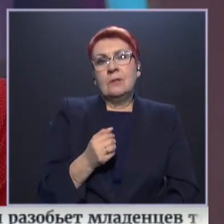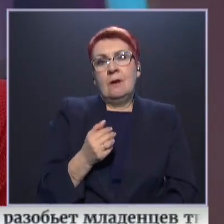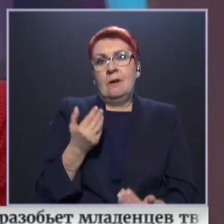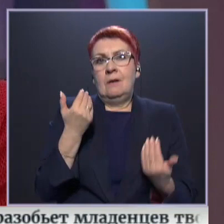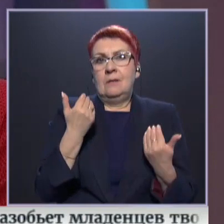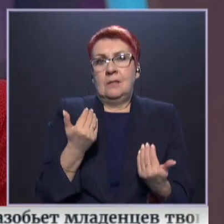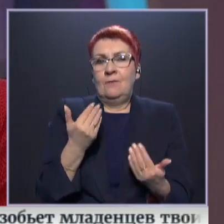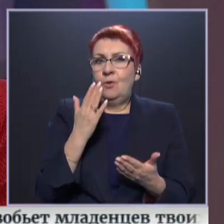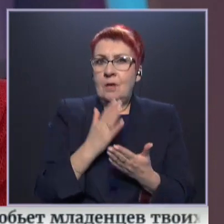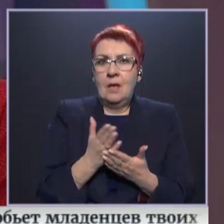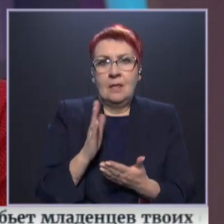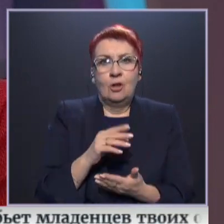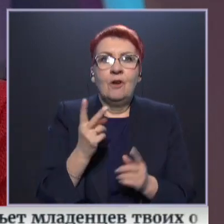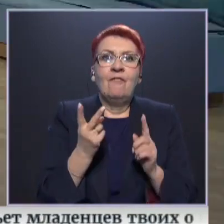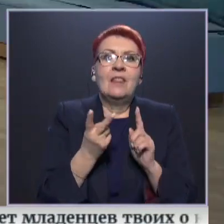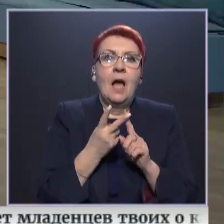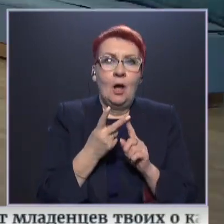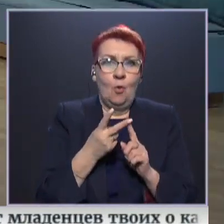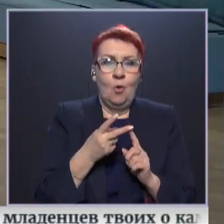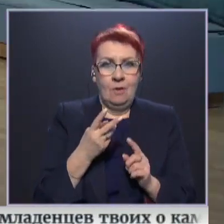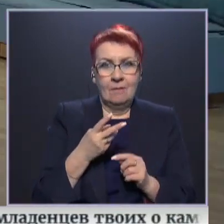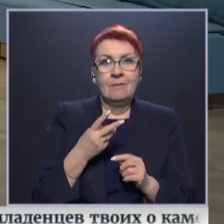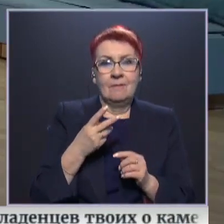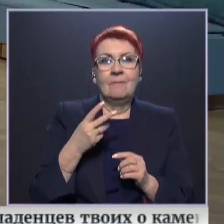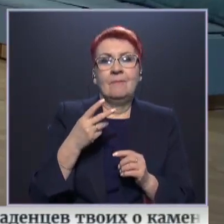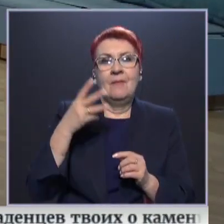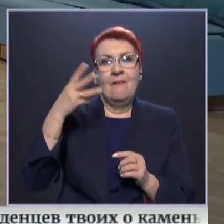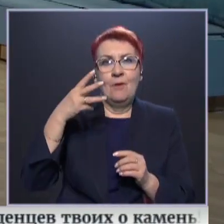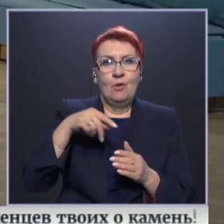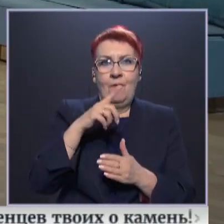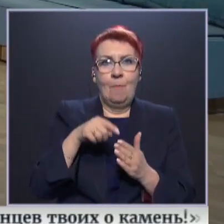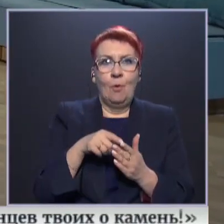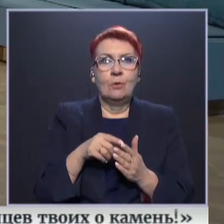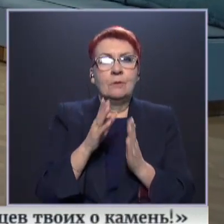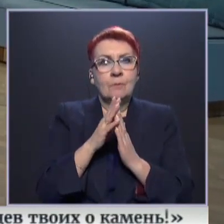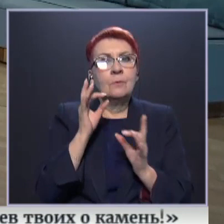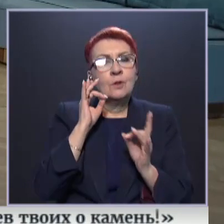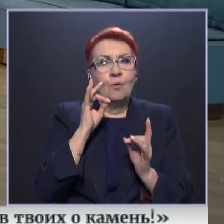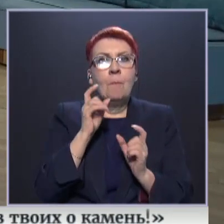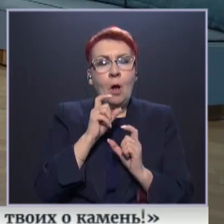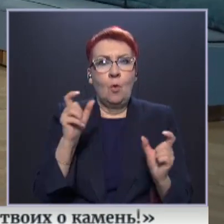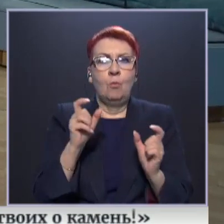нас есть даже второй видеовопрос. Давайте его тоже посмотрим. Погромче только, если можно включать звук.